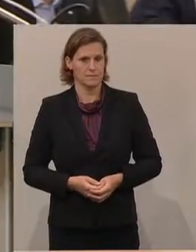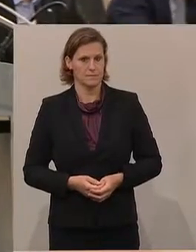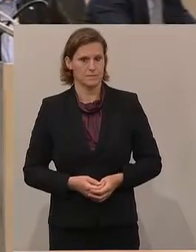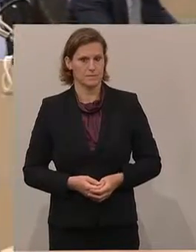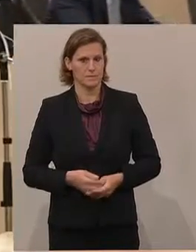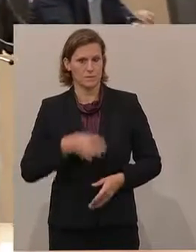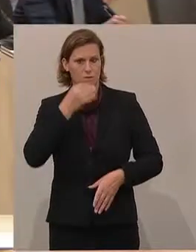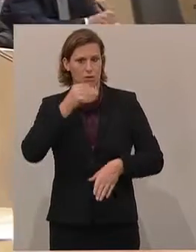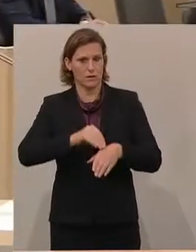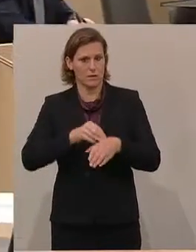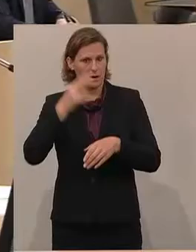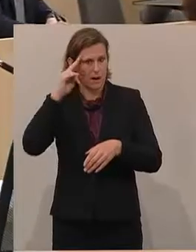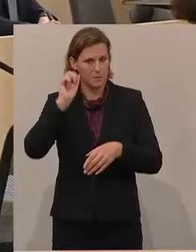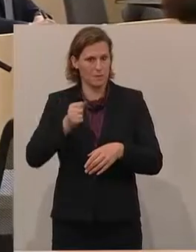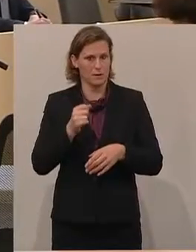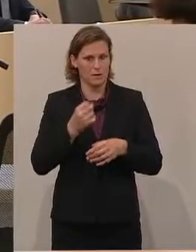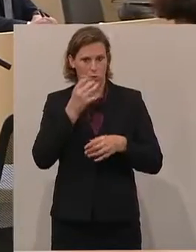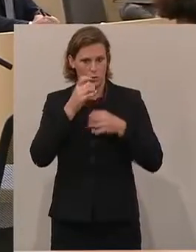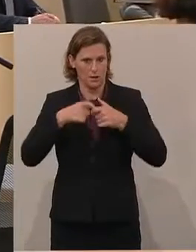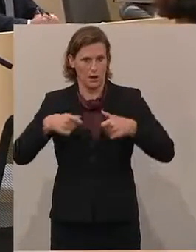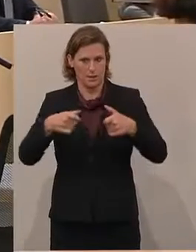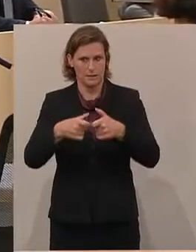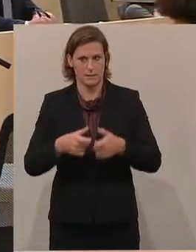Zu Wort gemeldet ist der Abgeordnete Rosenkranz.